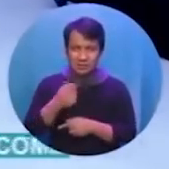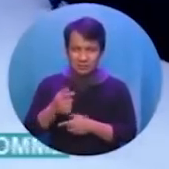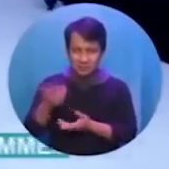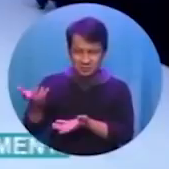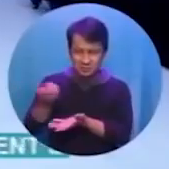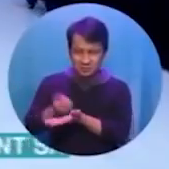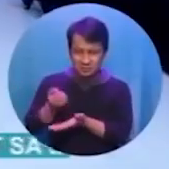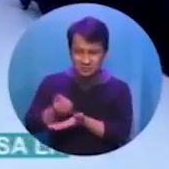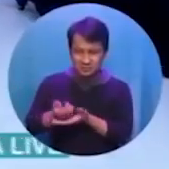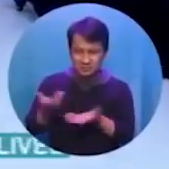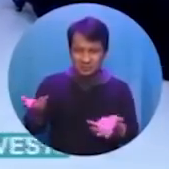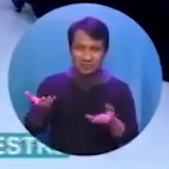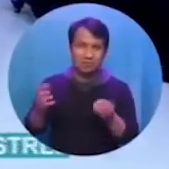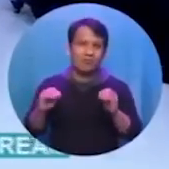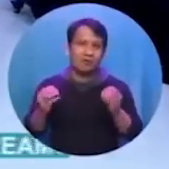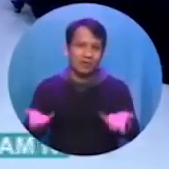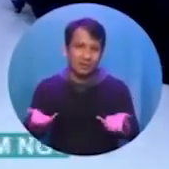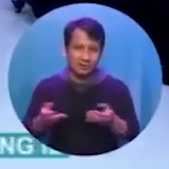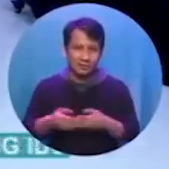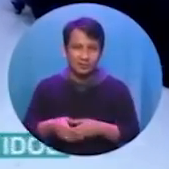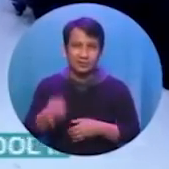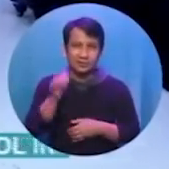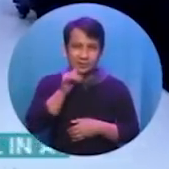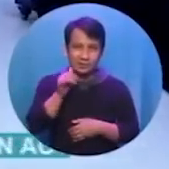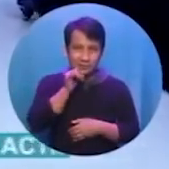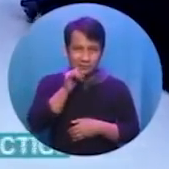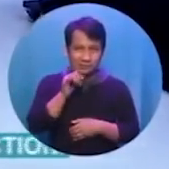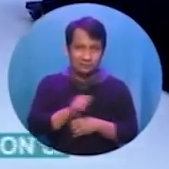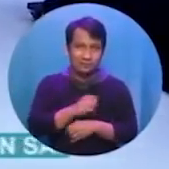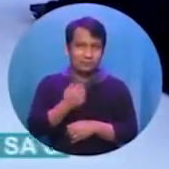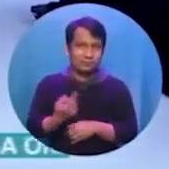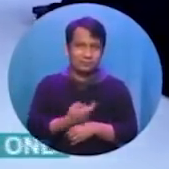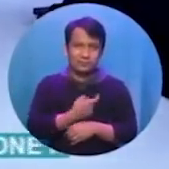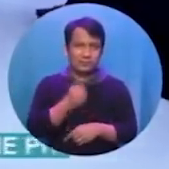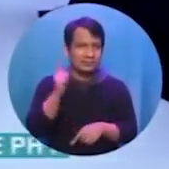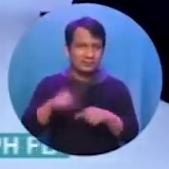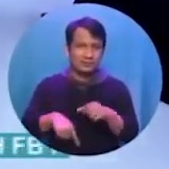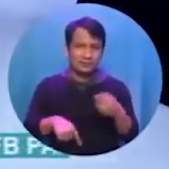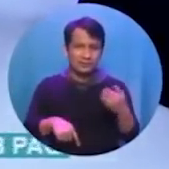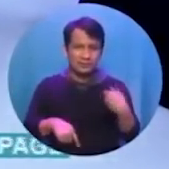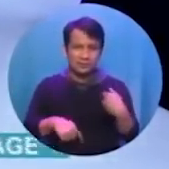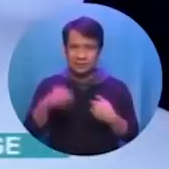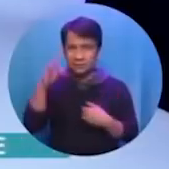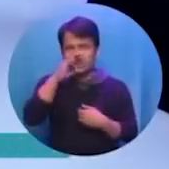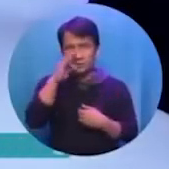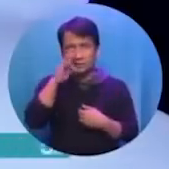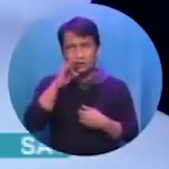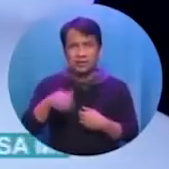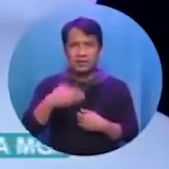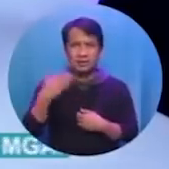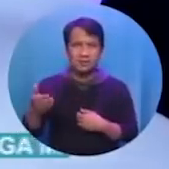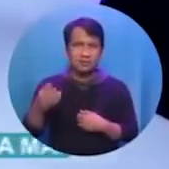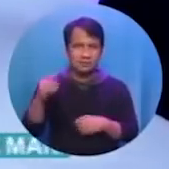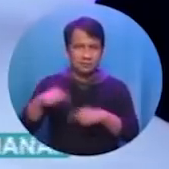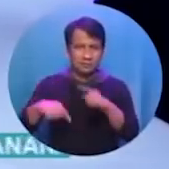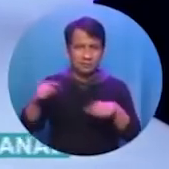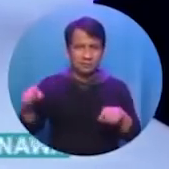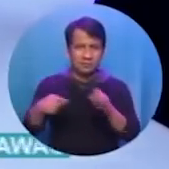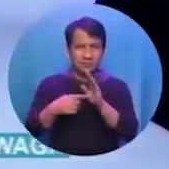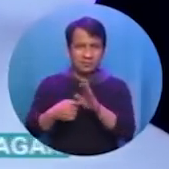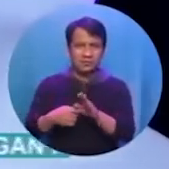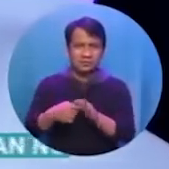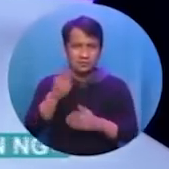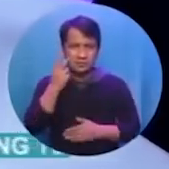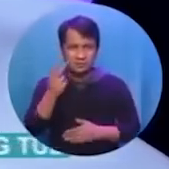sweldo mo? Wale. Ininom. Aray ko. Hindi naman ganon ang mga Pilipino. Meron lang iba, iilan-ilan. At